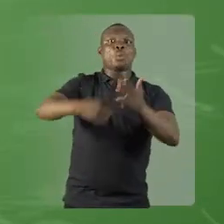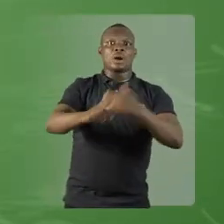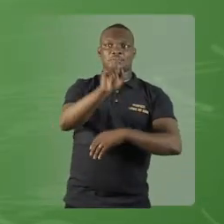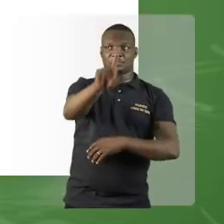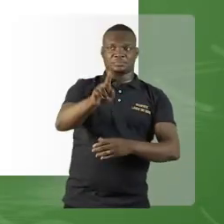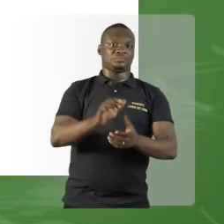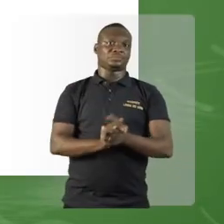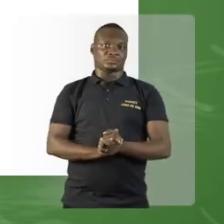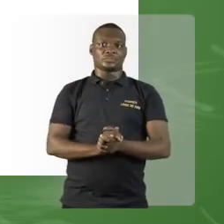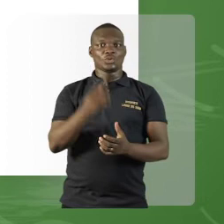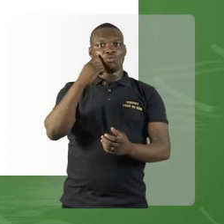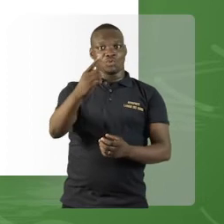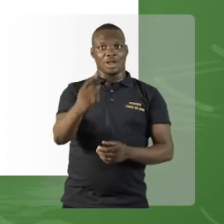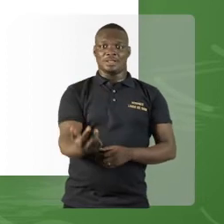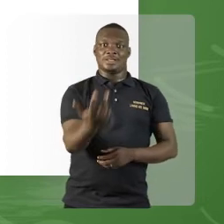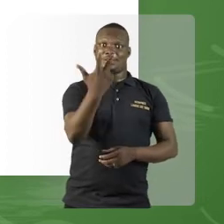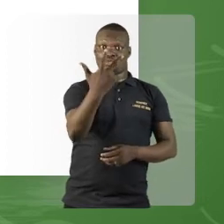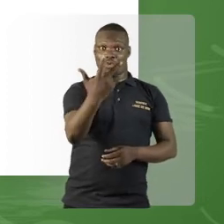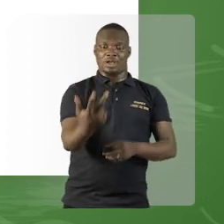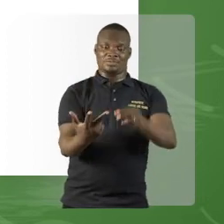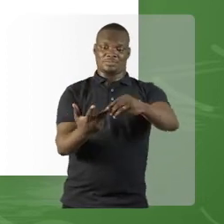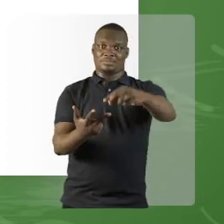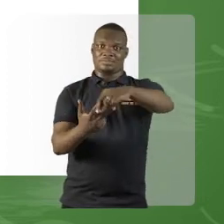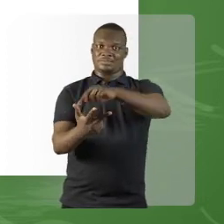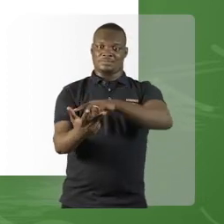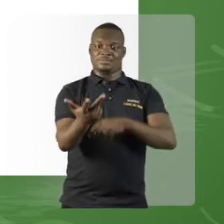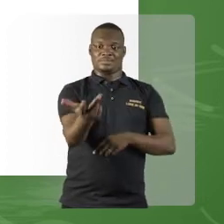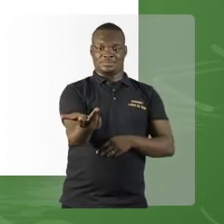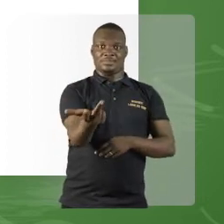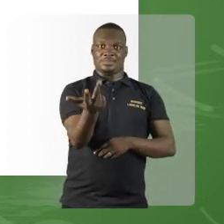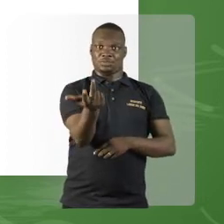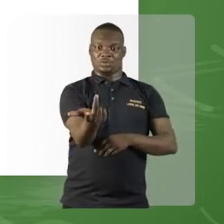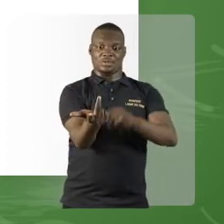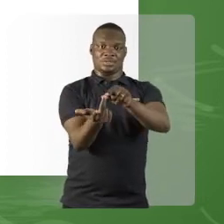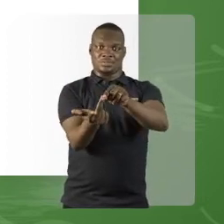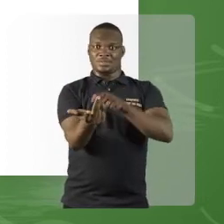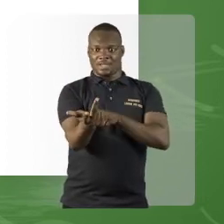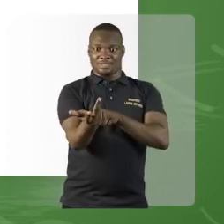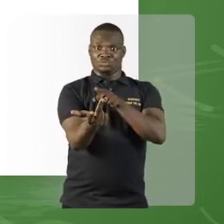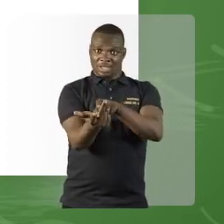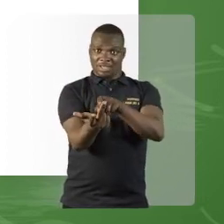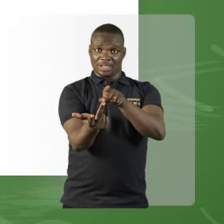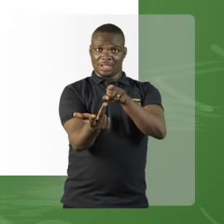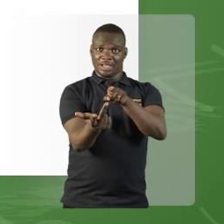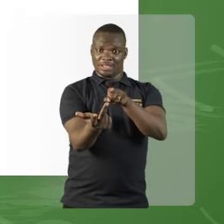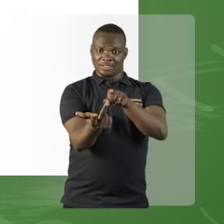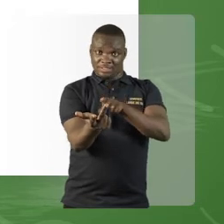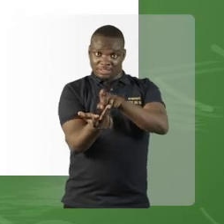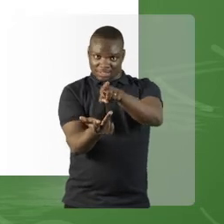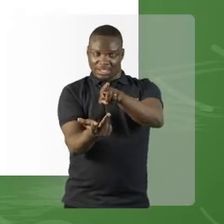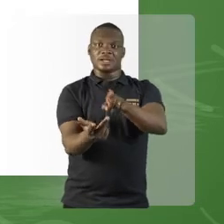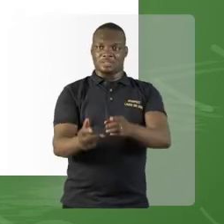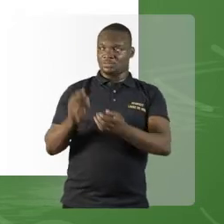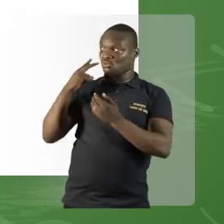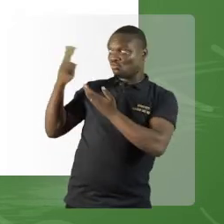des vecteurs. Le pouce, l'index et le majeur. Et le sens dans lequel ces trois doigts sont